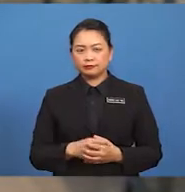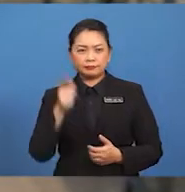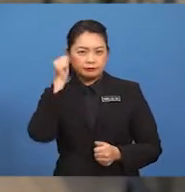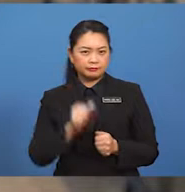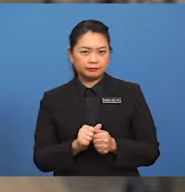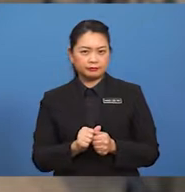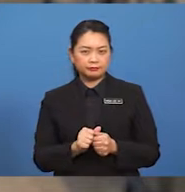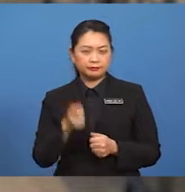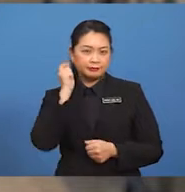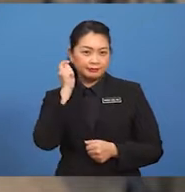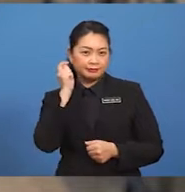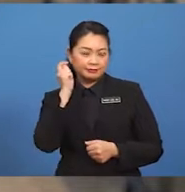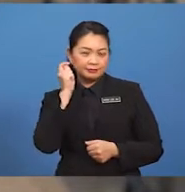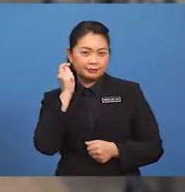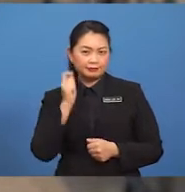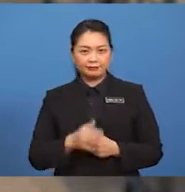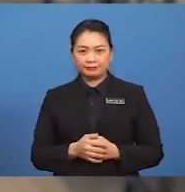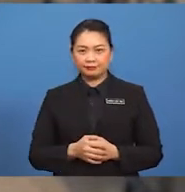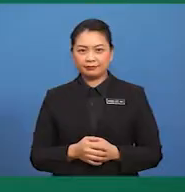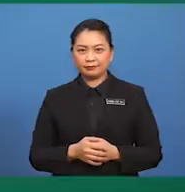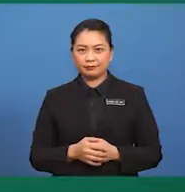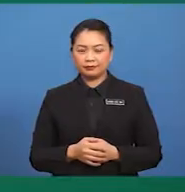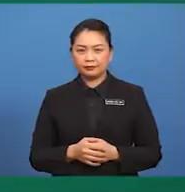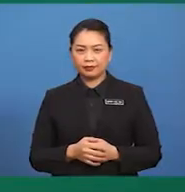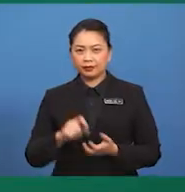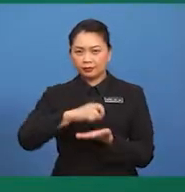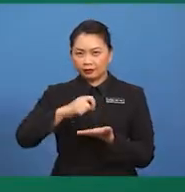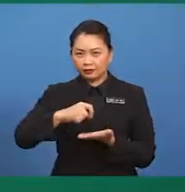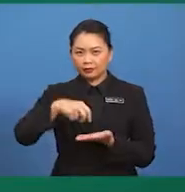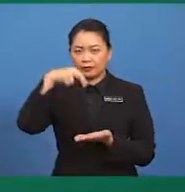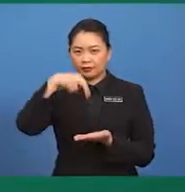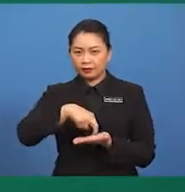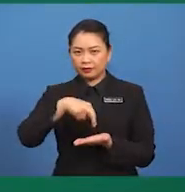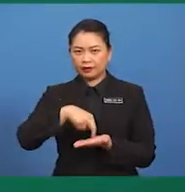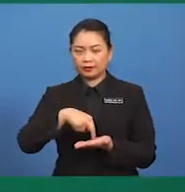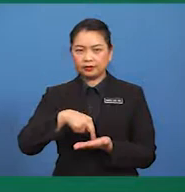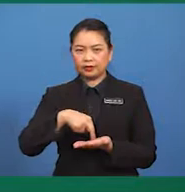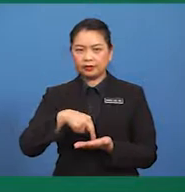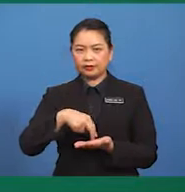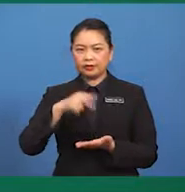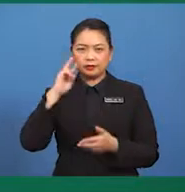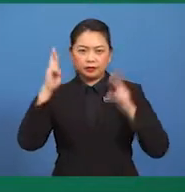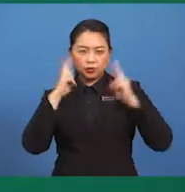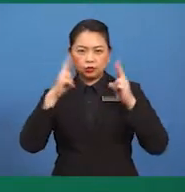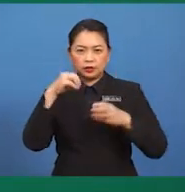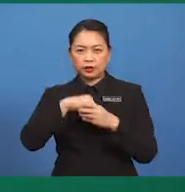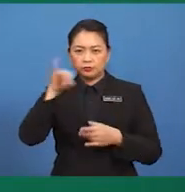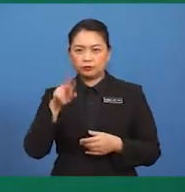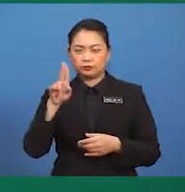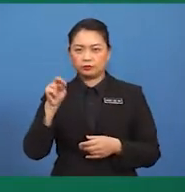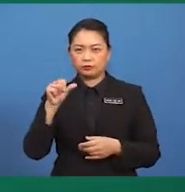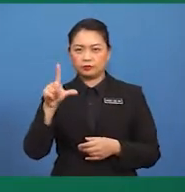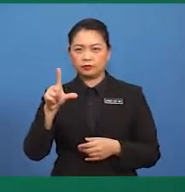murid-murid, cara merekod peruntukan hutang ragu sebelum ini? Catatan dalam jurnal am adalah seperti yang